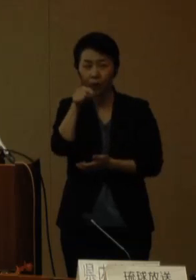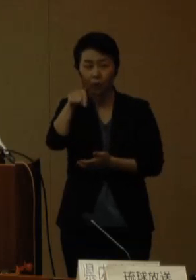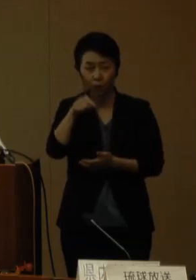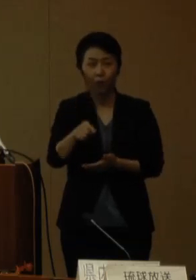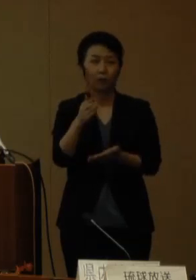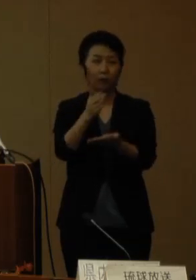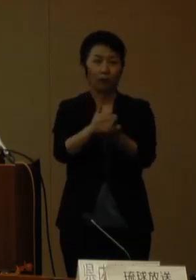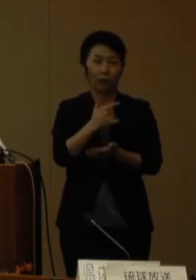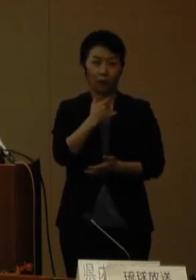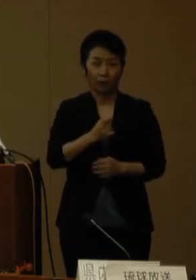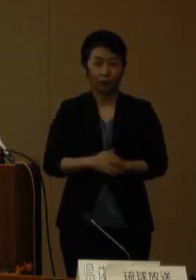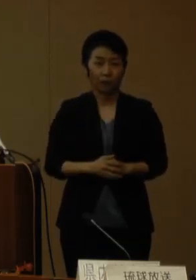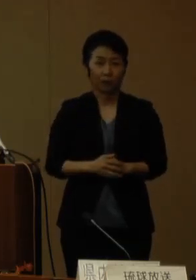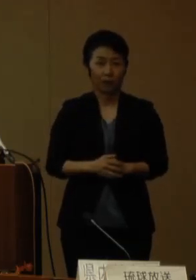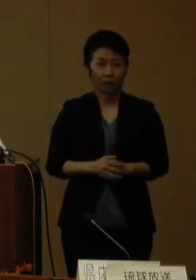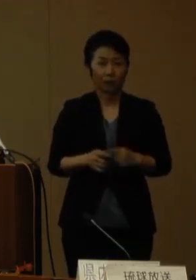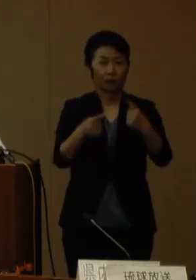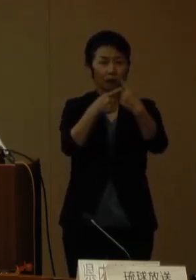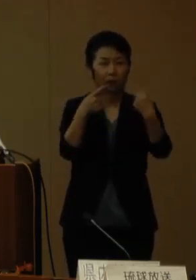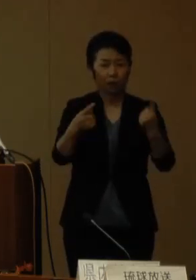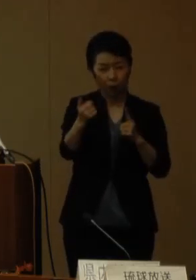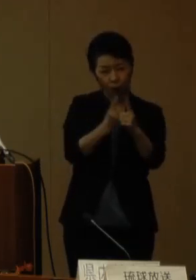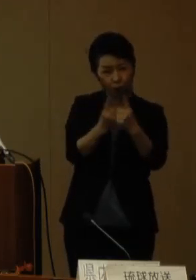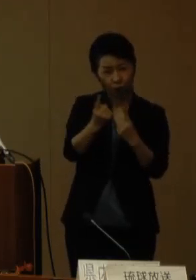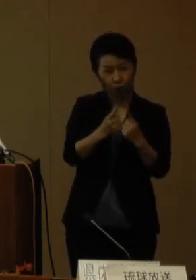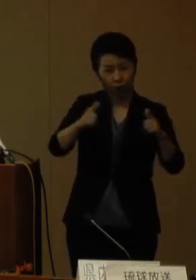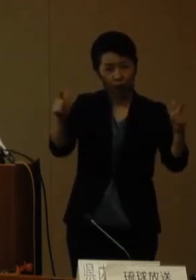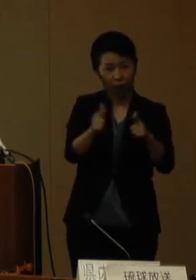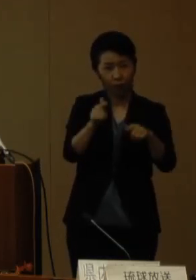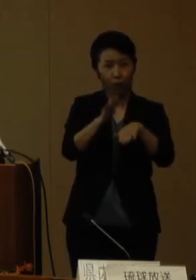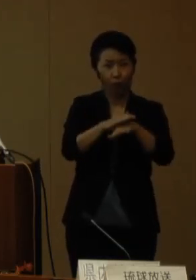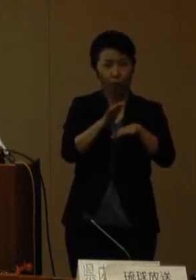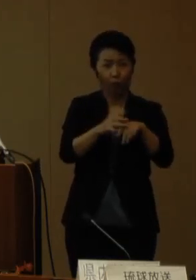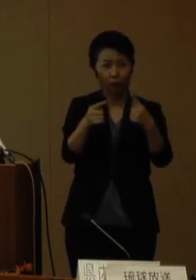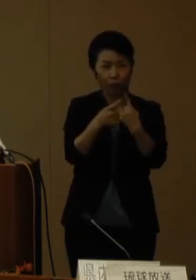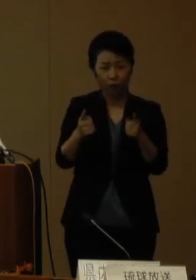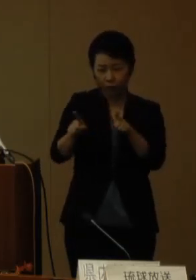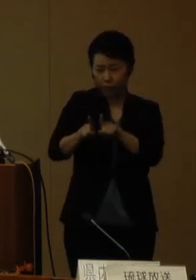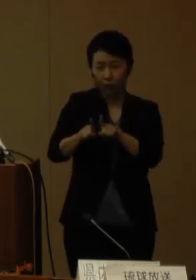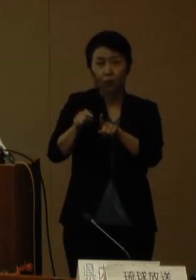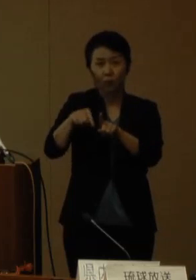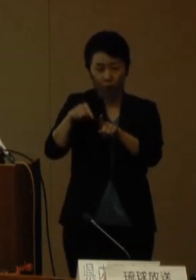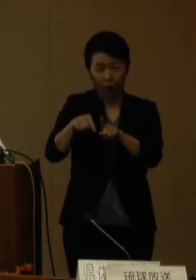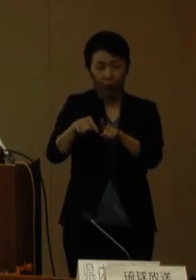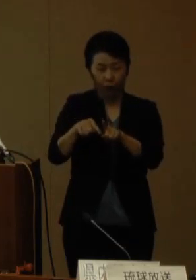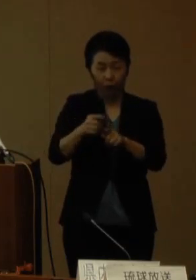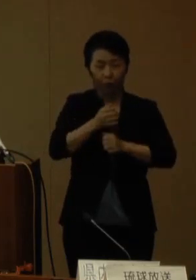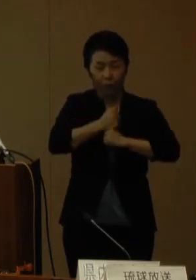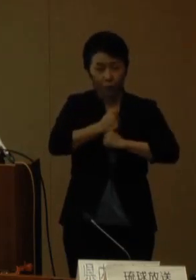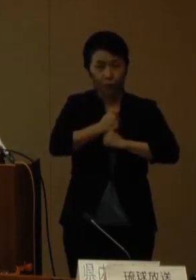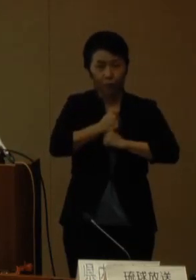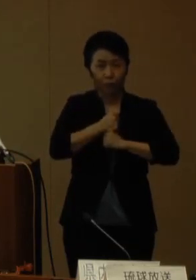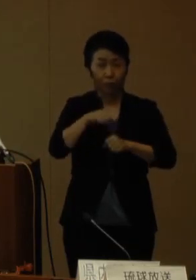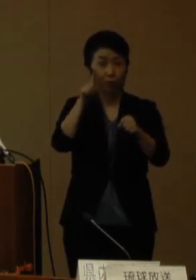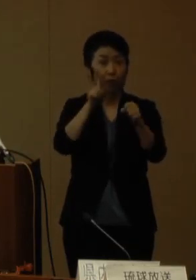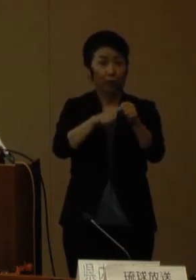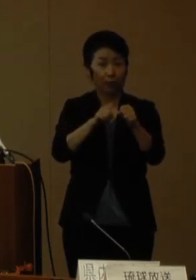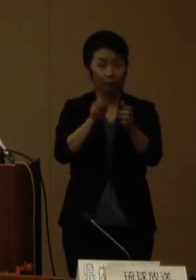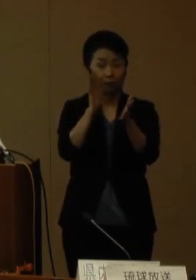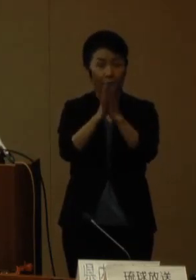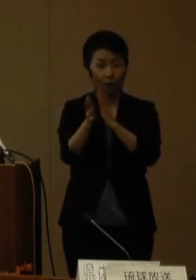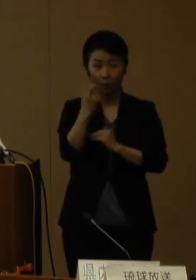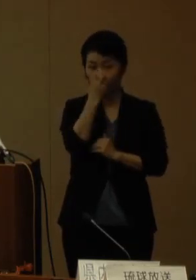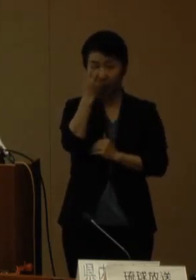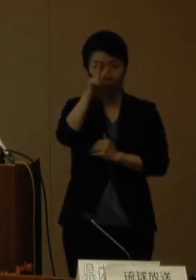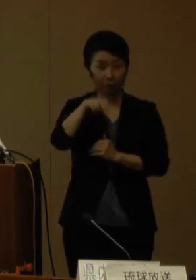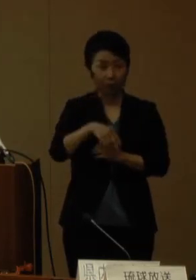。人流を抑制し、人と人との接触機会を徹底的に低減するため、県の管理する